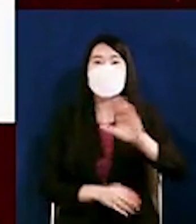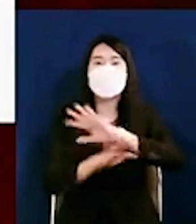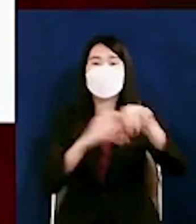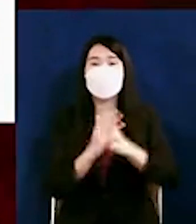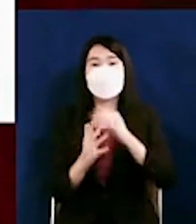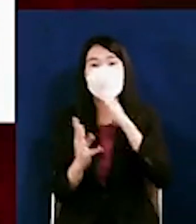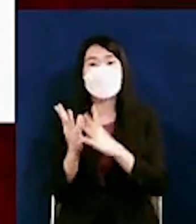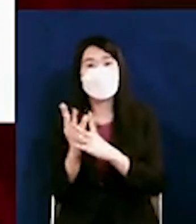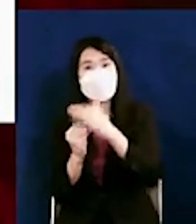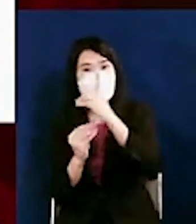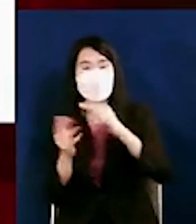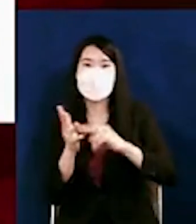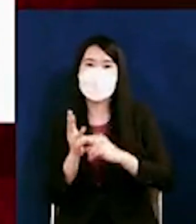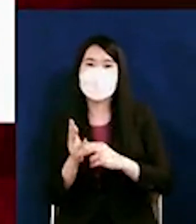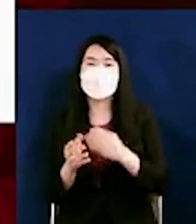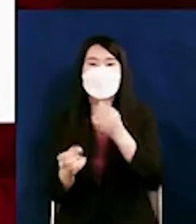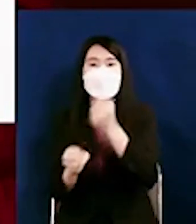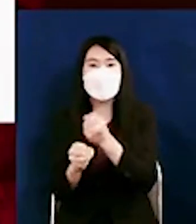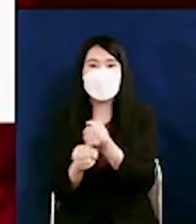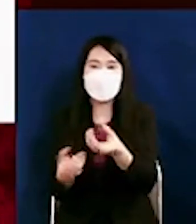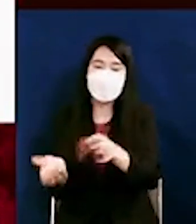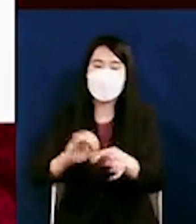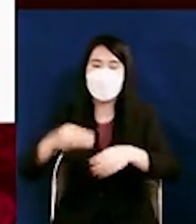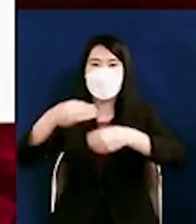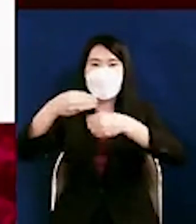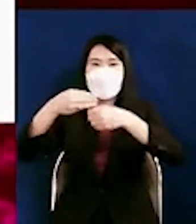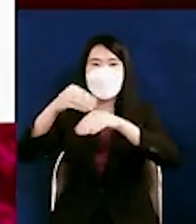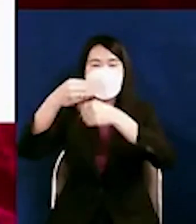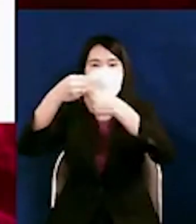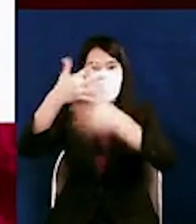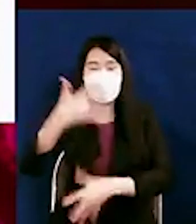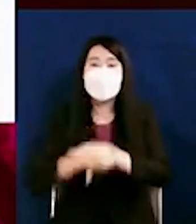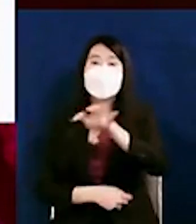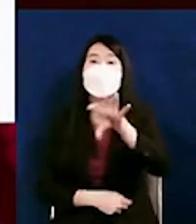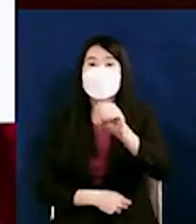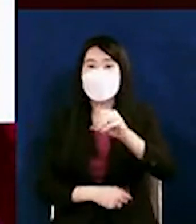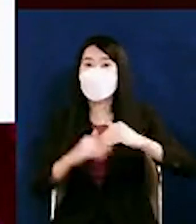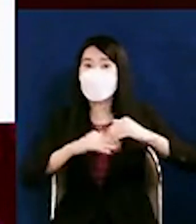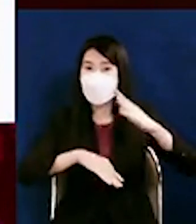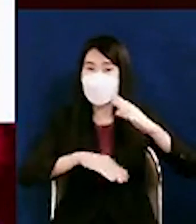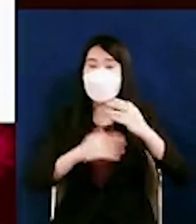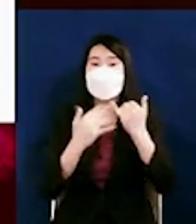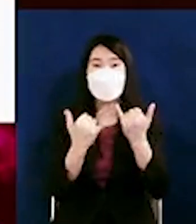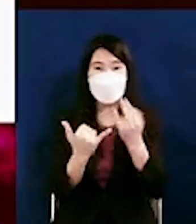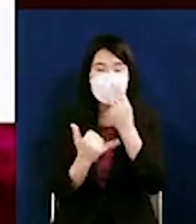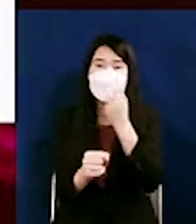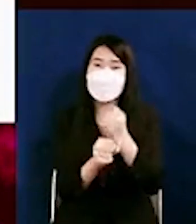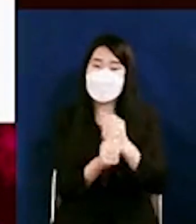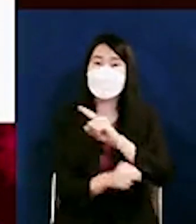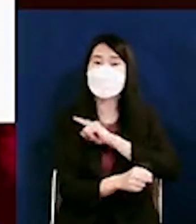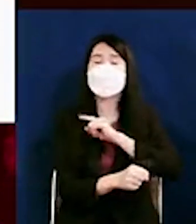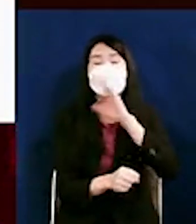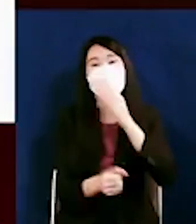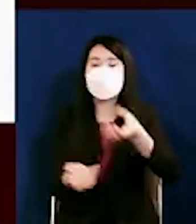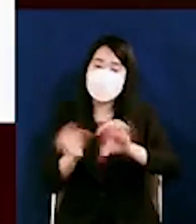าห์ละ450ตัวอย่างนะครับอาจจะถึงขึ้นไปถึง 4-500 ตัวอย่างนะครับแล้วเราก็เมื่อตรวจเสร็จ